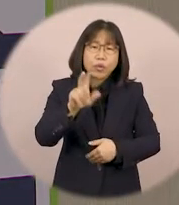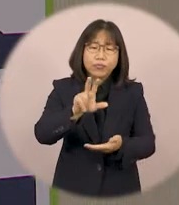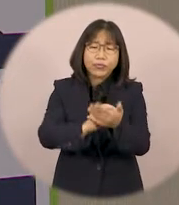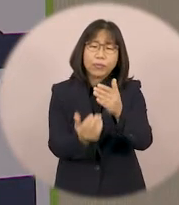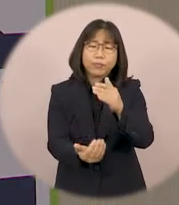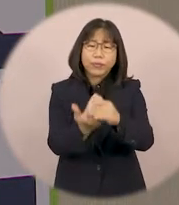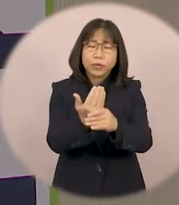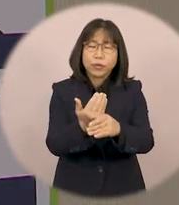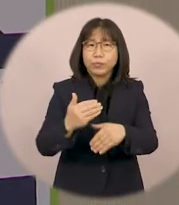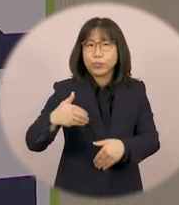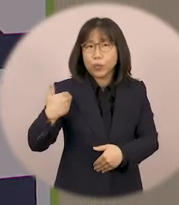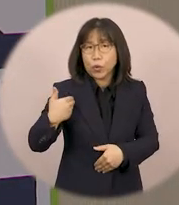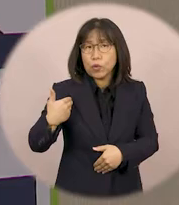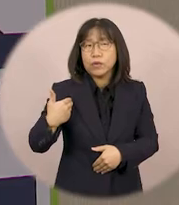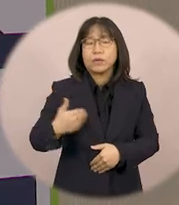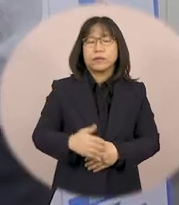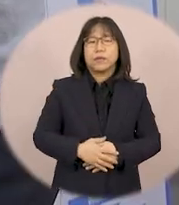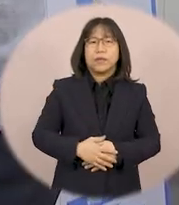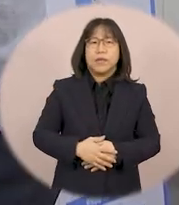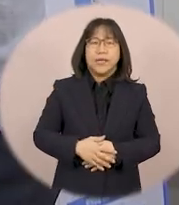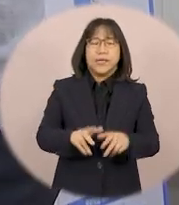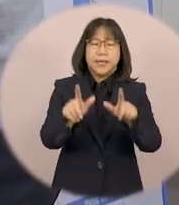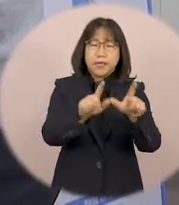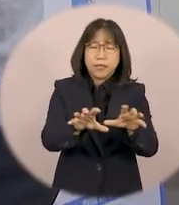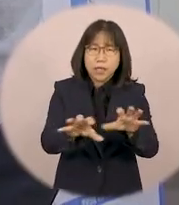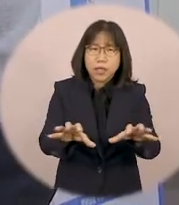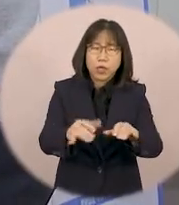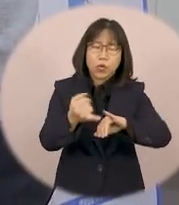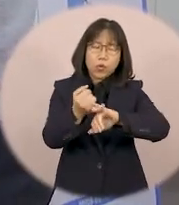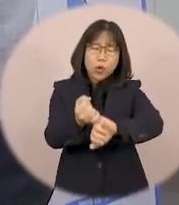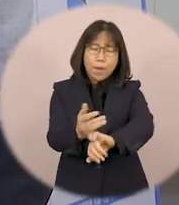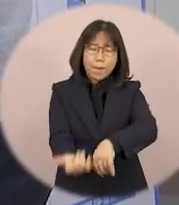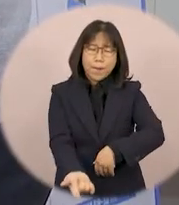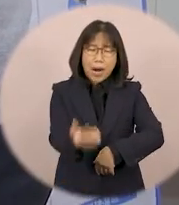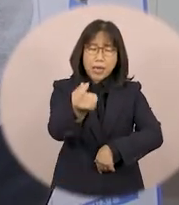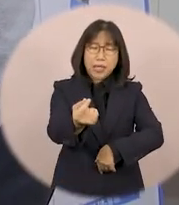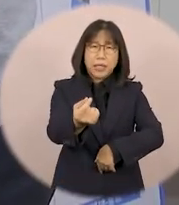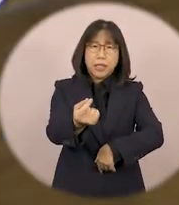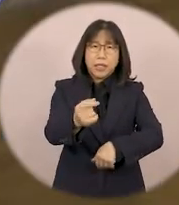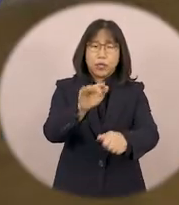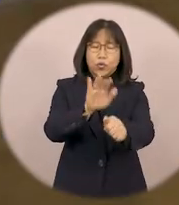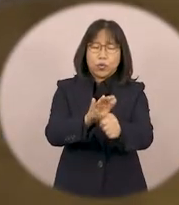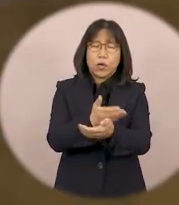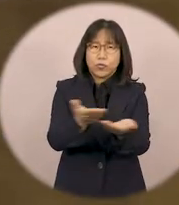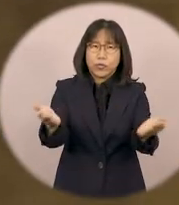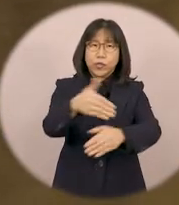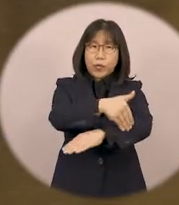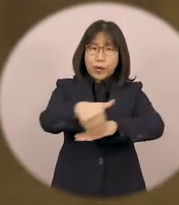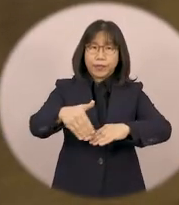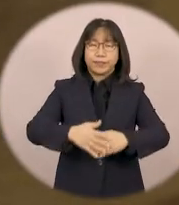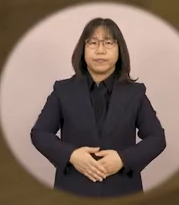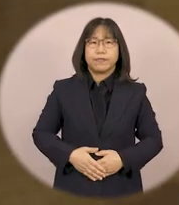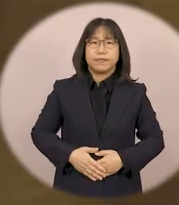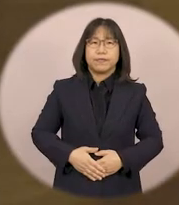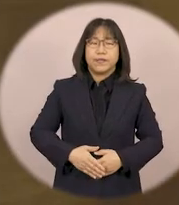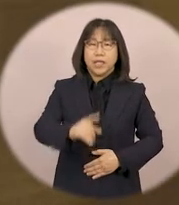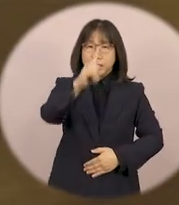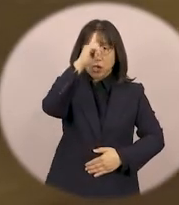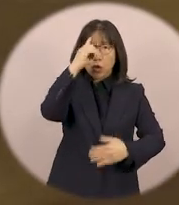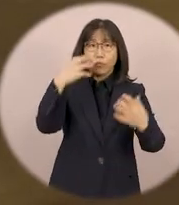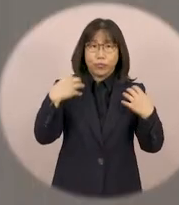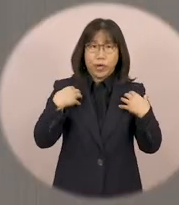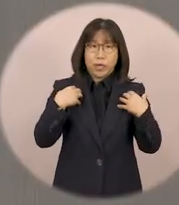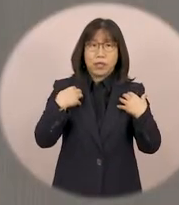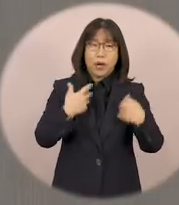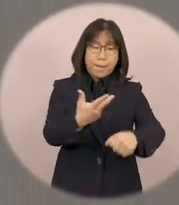발생할 지 모르는 이상반응의 대기의 현장에서도 신속한 대응 체계를 갖출 예정입니다 정부에서도